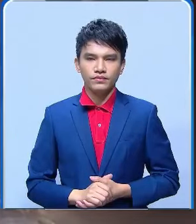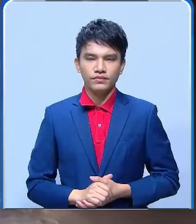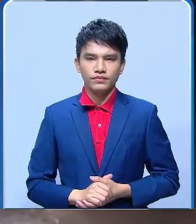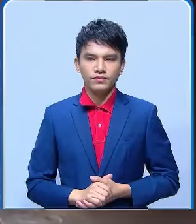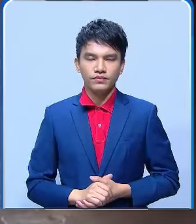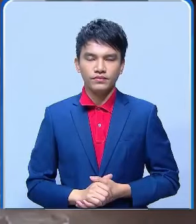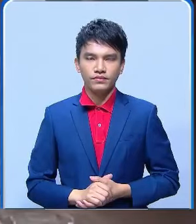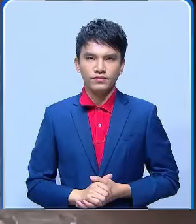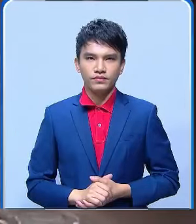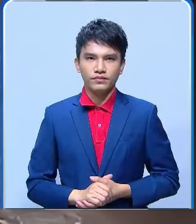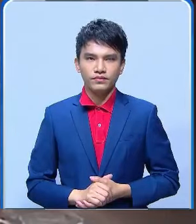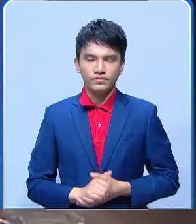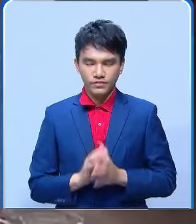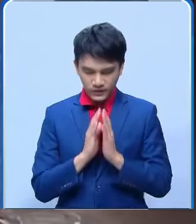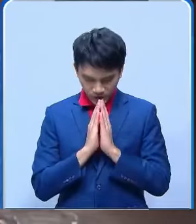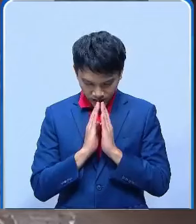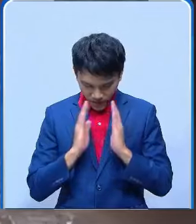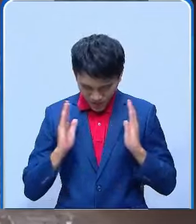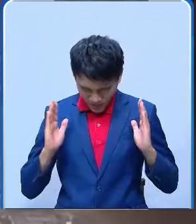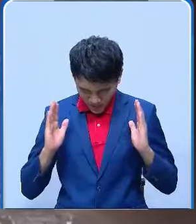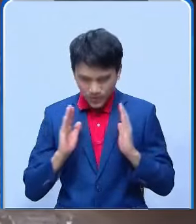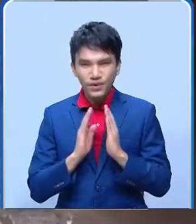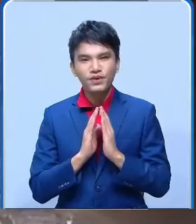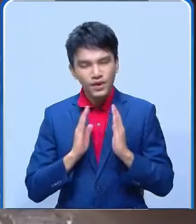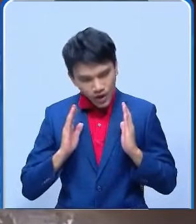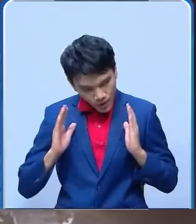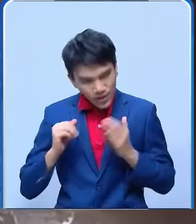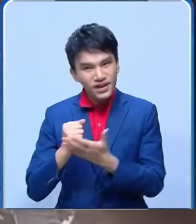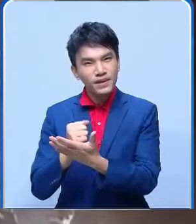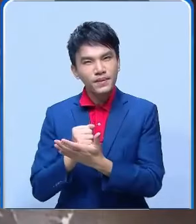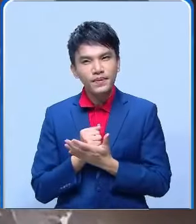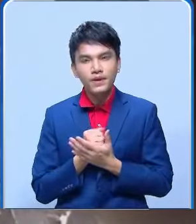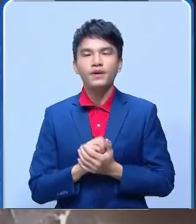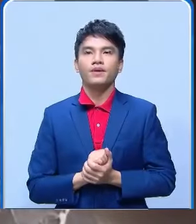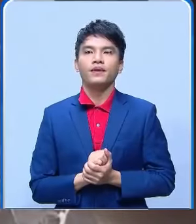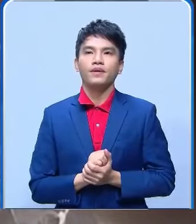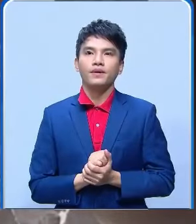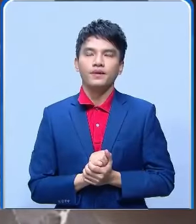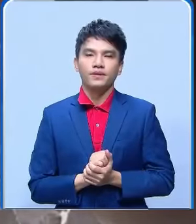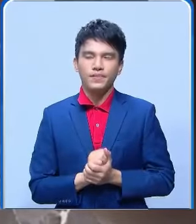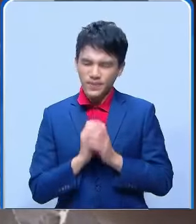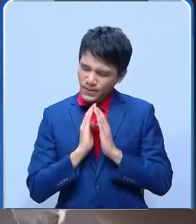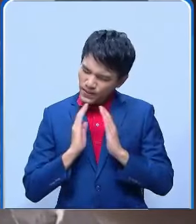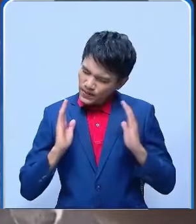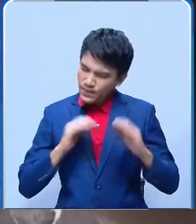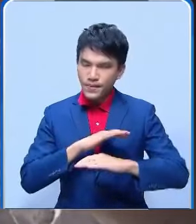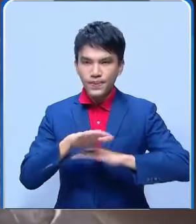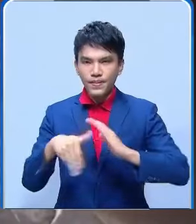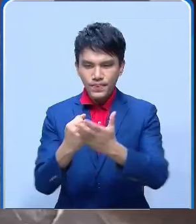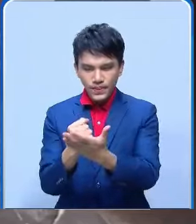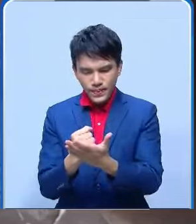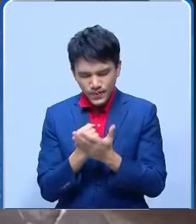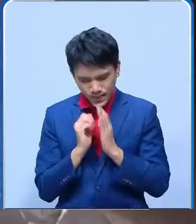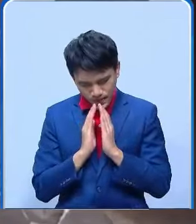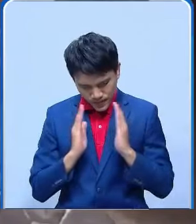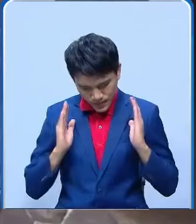ขอบคุณครับ ขอบคุณขอบคุณนะครับเจ้าหน้าที่ รวยรักครับ เจ้าหน้าที่รัฐทุกท่านนะครับที่ให้ความช่วยเหลือครับขอบคุณ